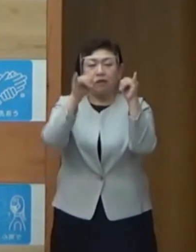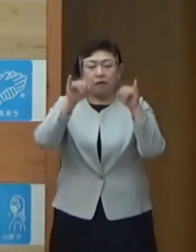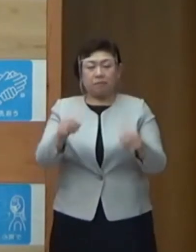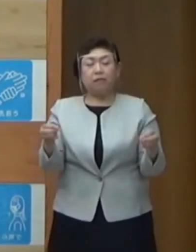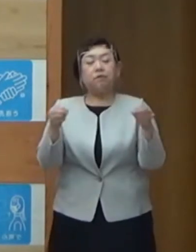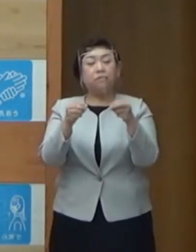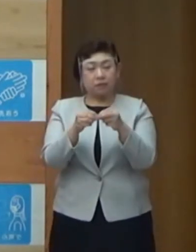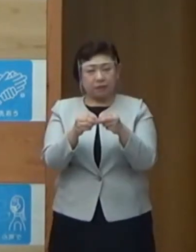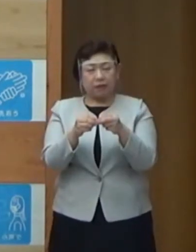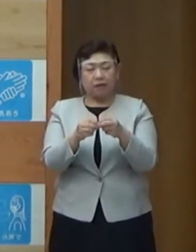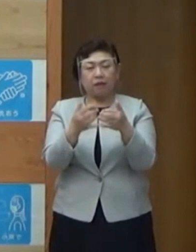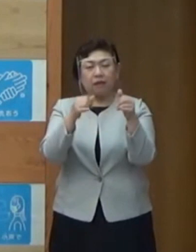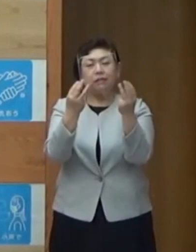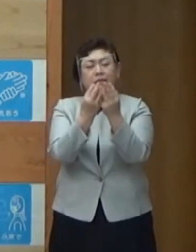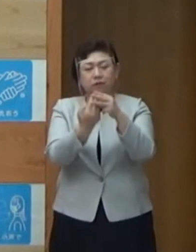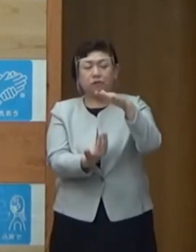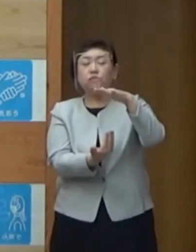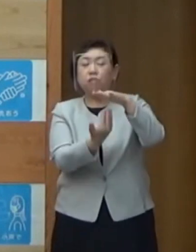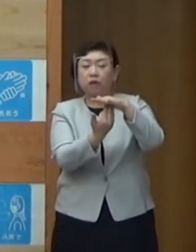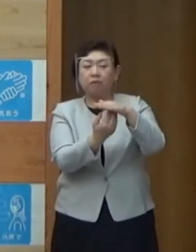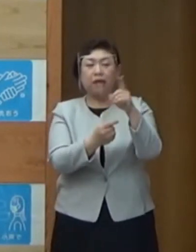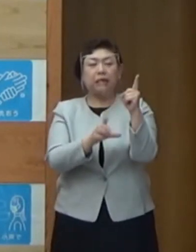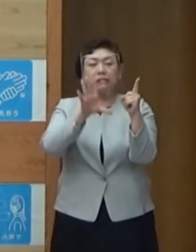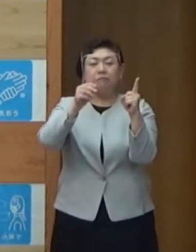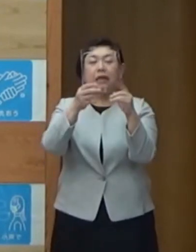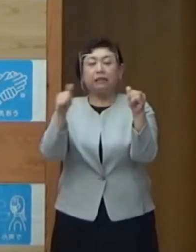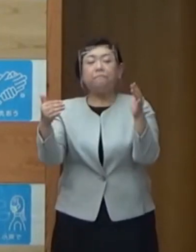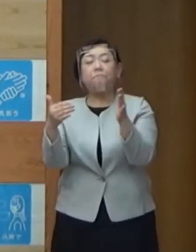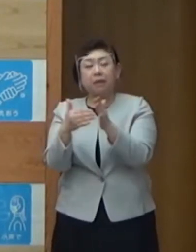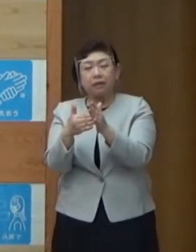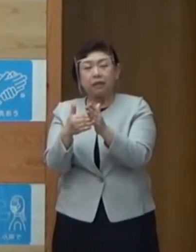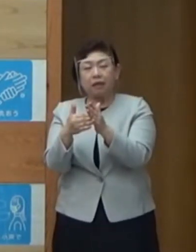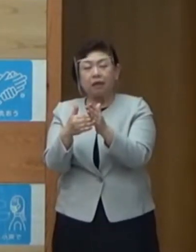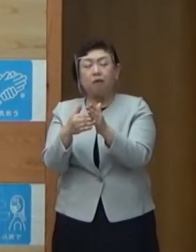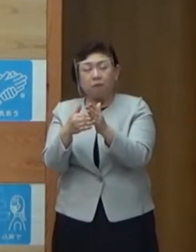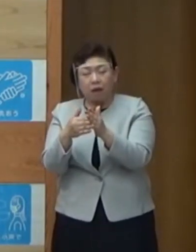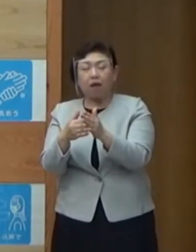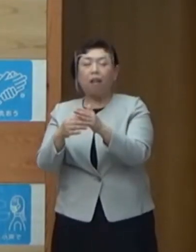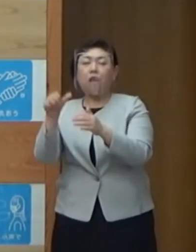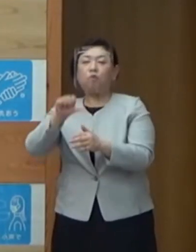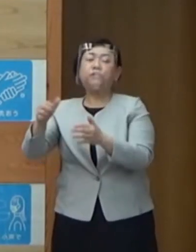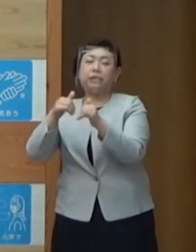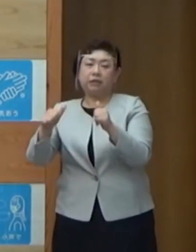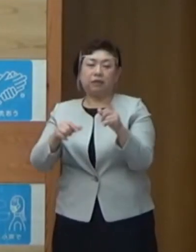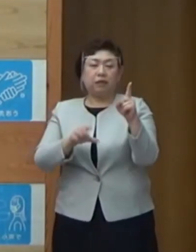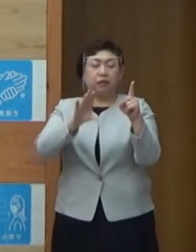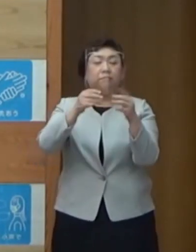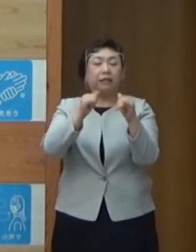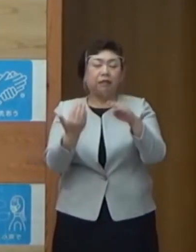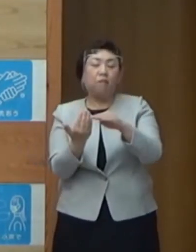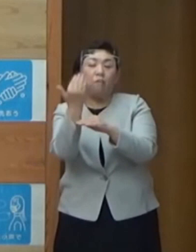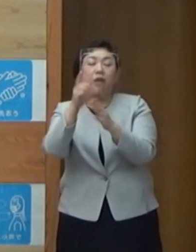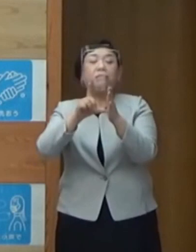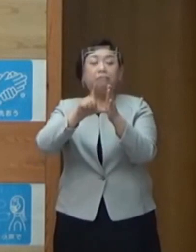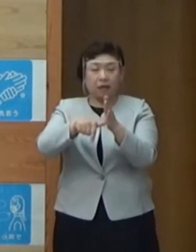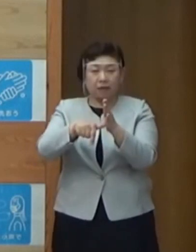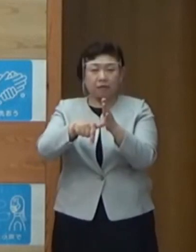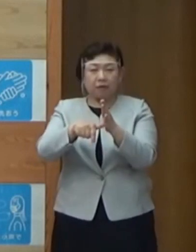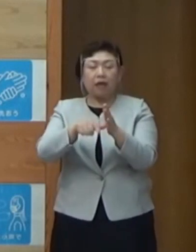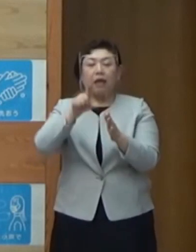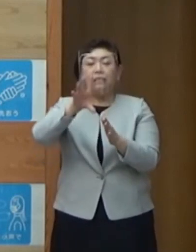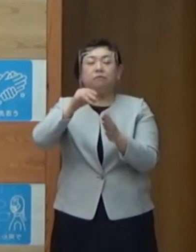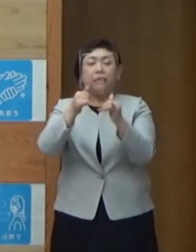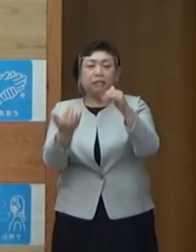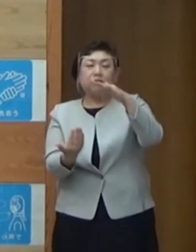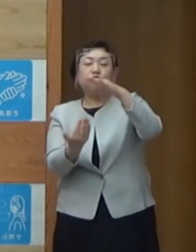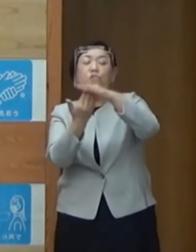については人数上限は1万人までの施設の場合は5000人、 1万人を超える施設の場合は、1万